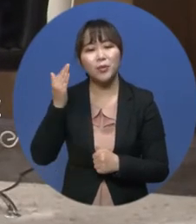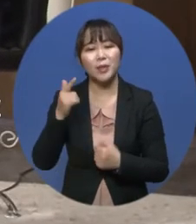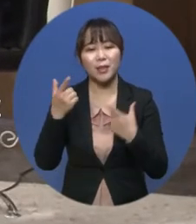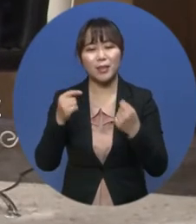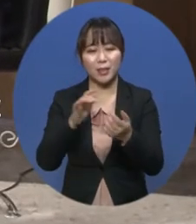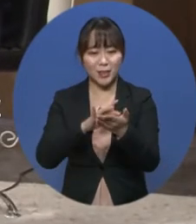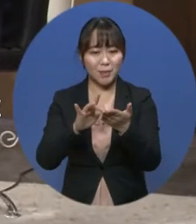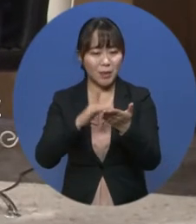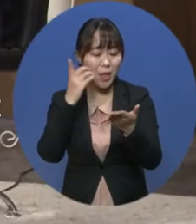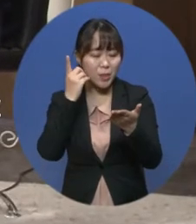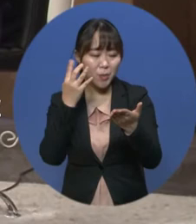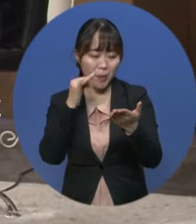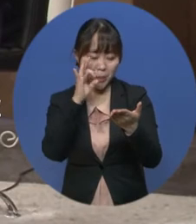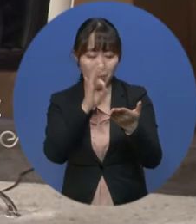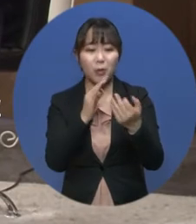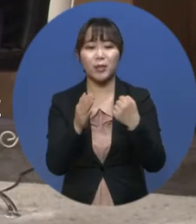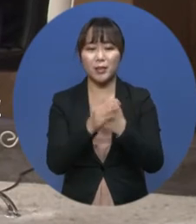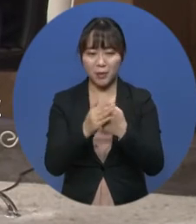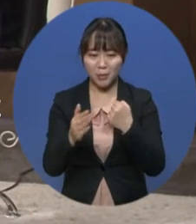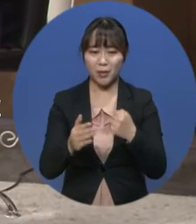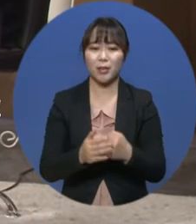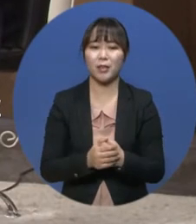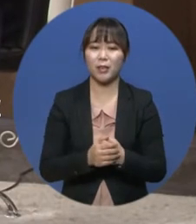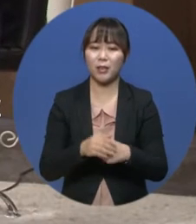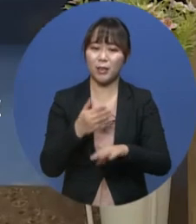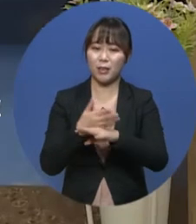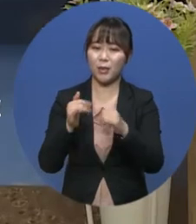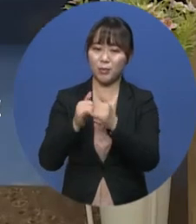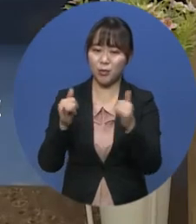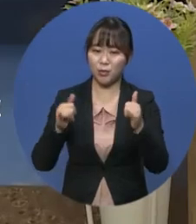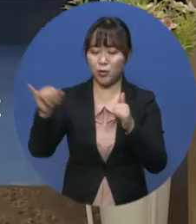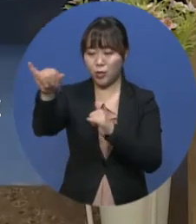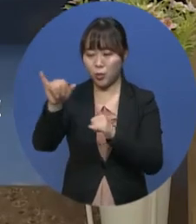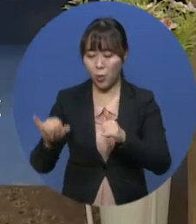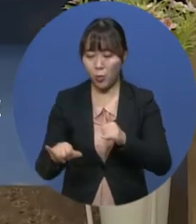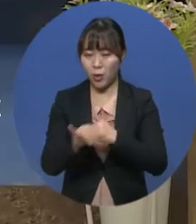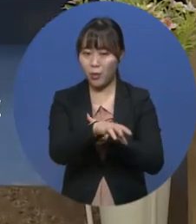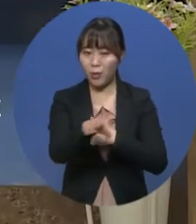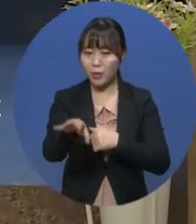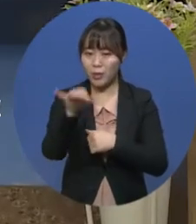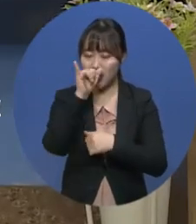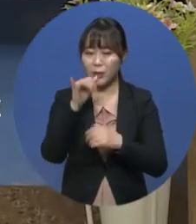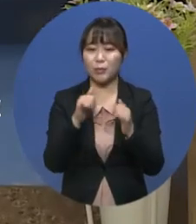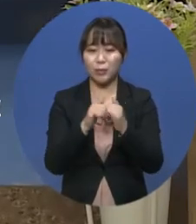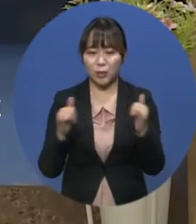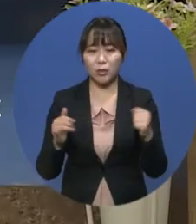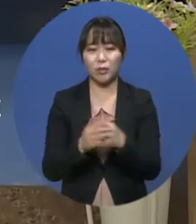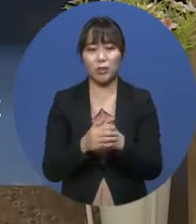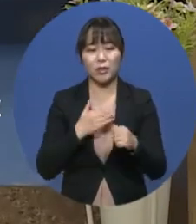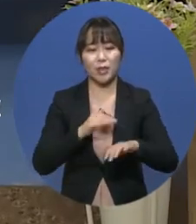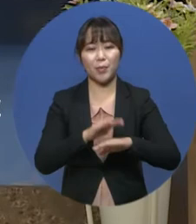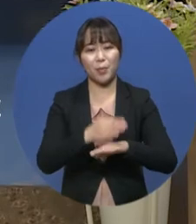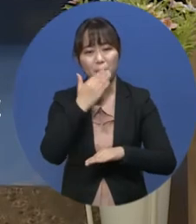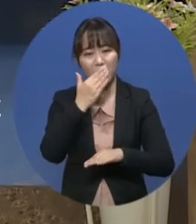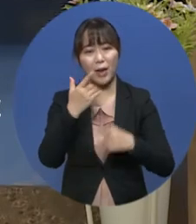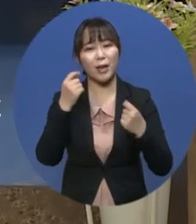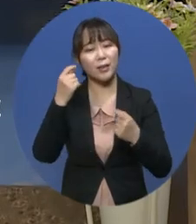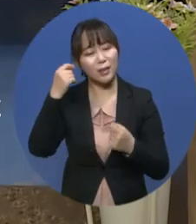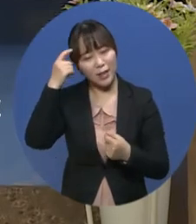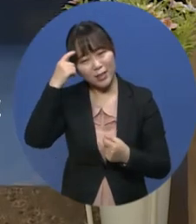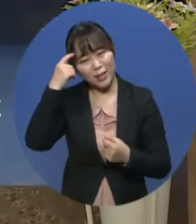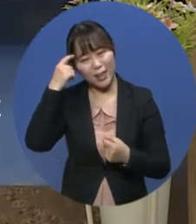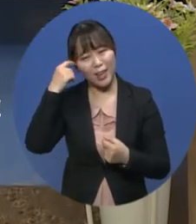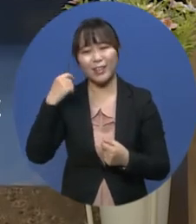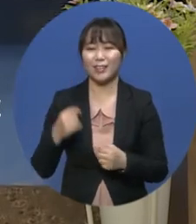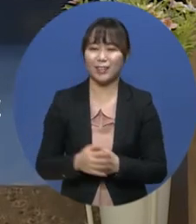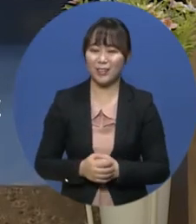이렇게 스마트폰 다 이름으로도 많이 보니까 보시는 다른 분들도 이제 전국의 곳곳에 계신 분들이 참고를 할 수 있지 않을까 하는